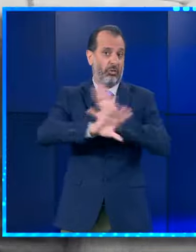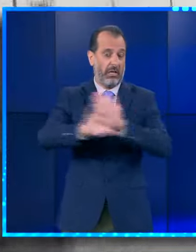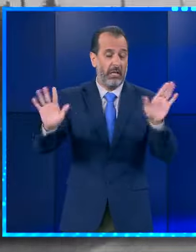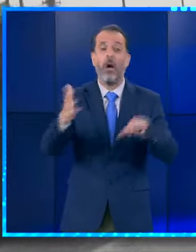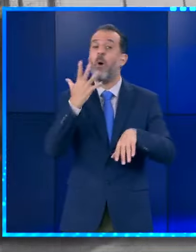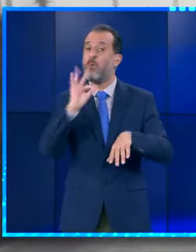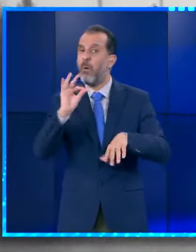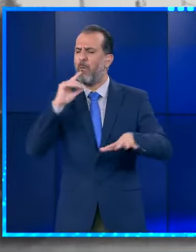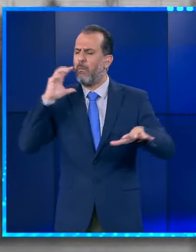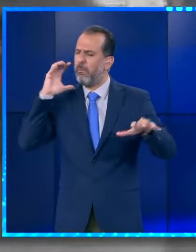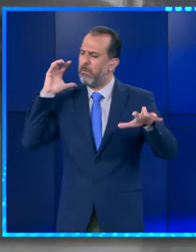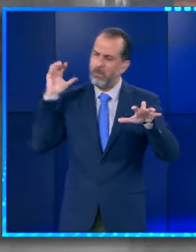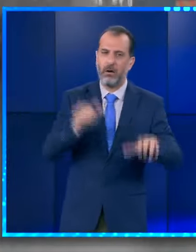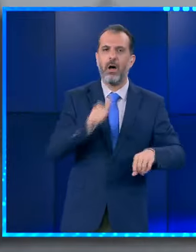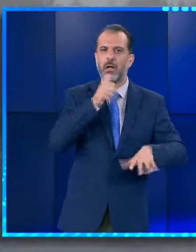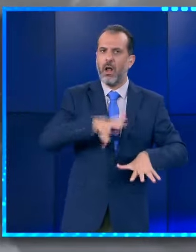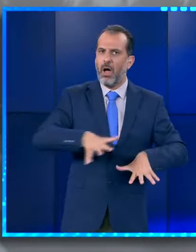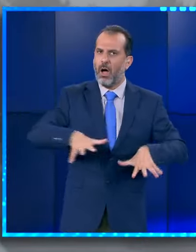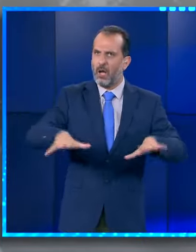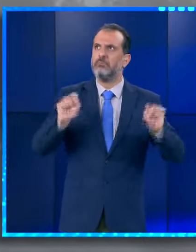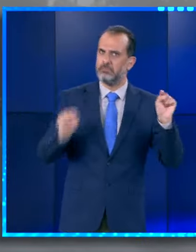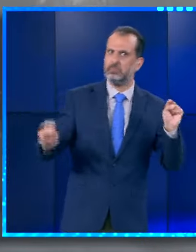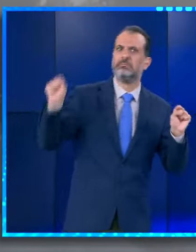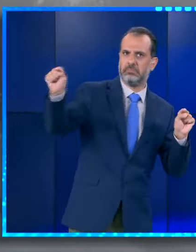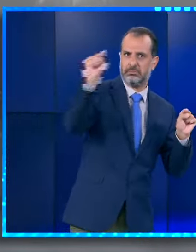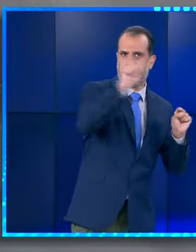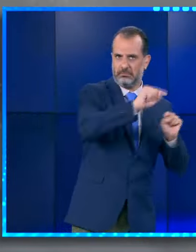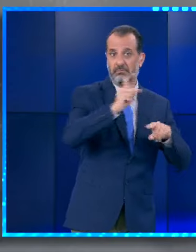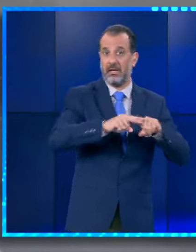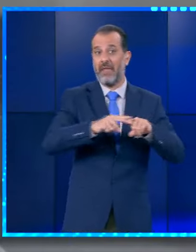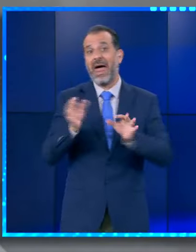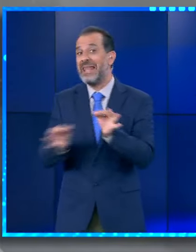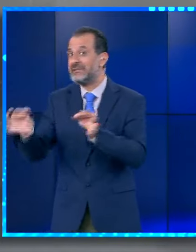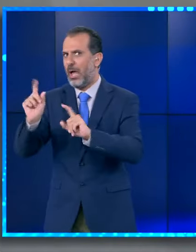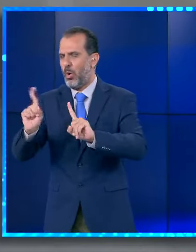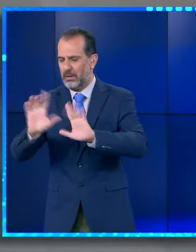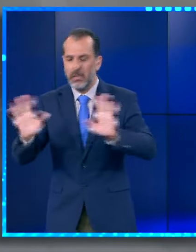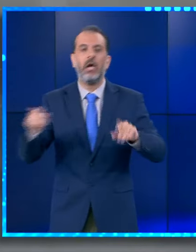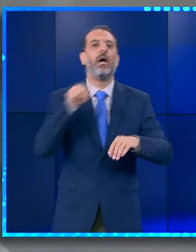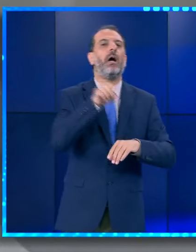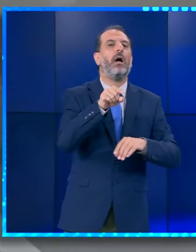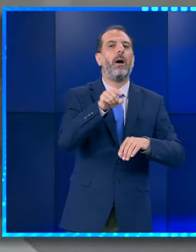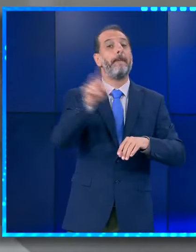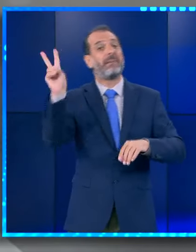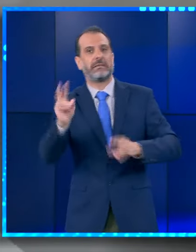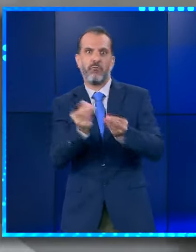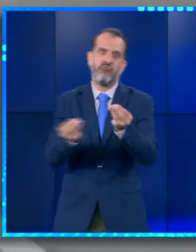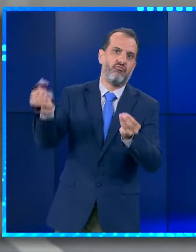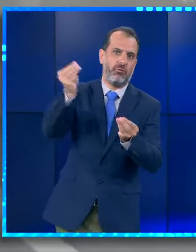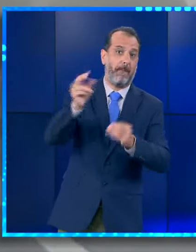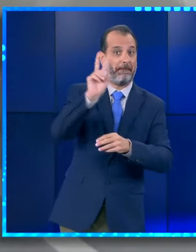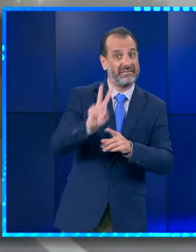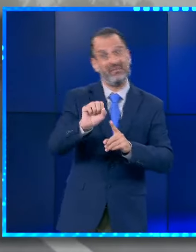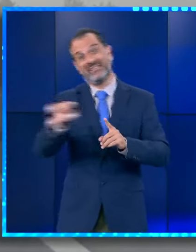δεν αποκλείται να σημειωθούν πλημμύρες σε διάφορες περιοχές, πάντα της υπηρετικής Ελλάδας. Τα φαινόμενα θα είναι εντονότερα την Παρασκευή και το